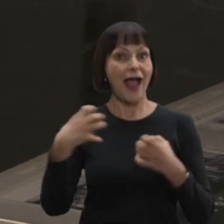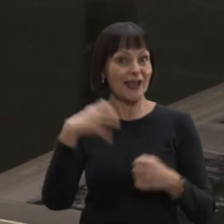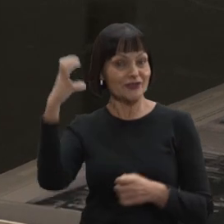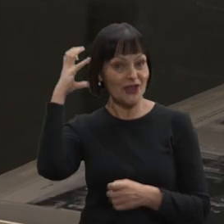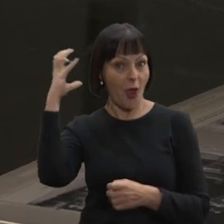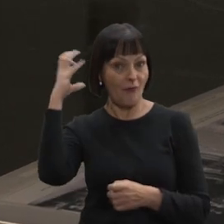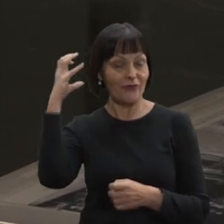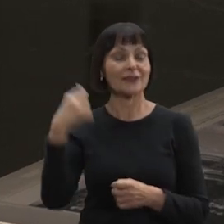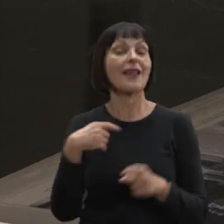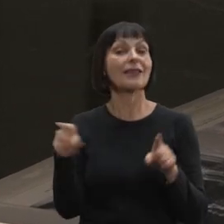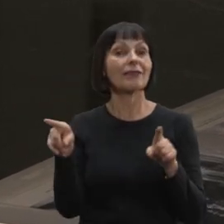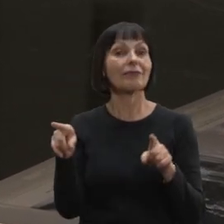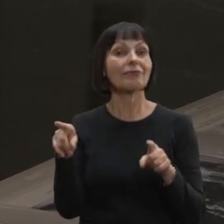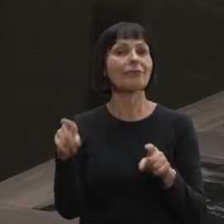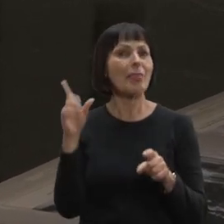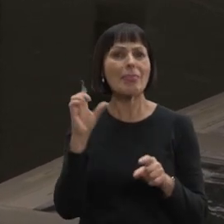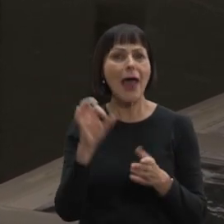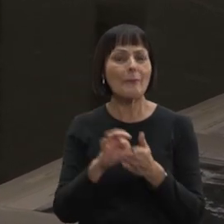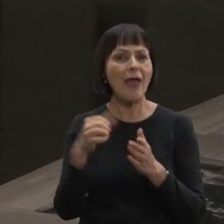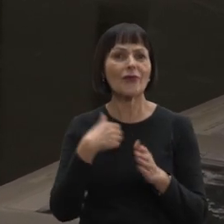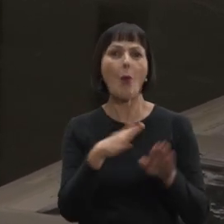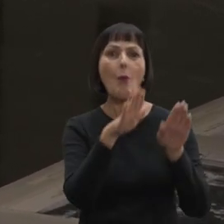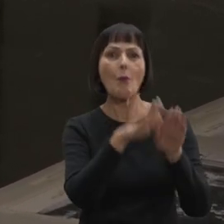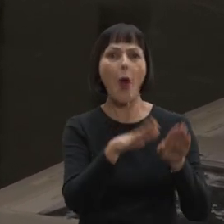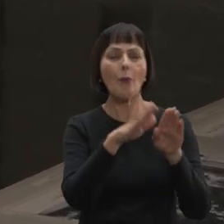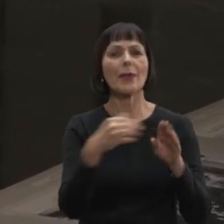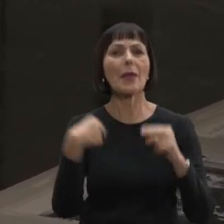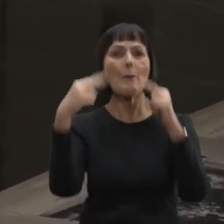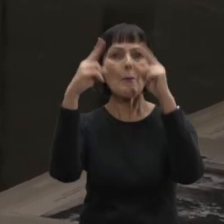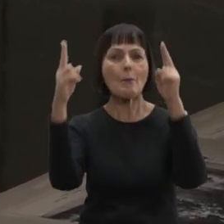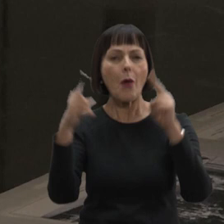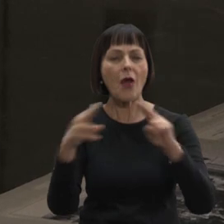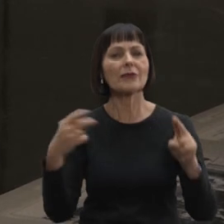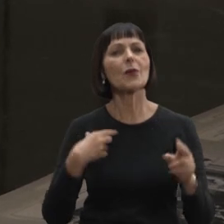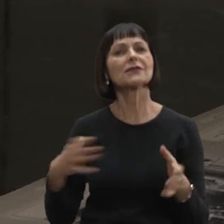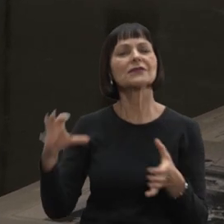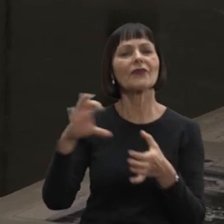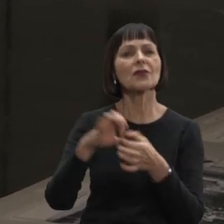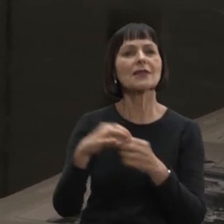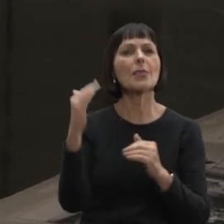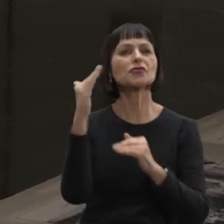Czechowicz z pewnością, jego pobyt w Podhorcach z pewnością miał związek